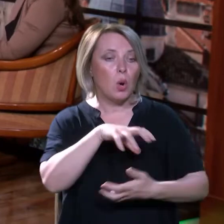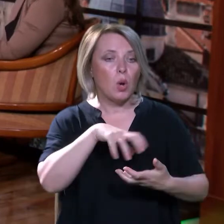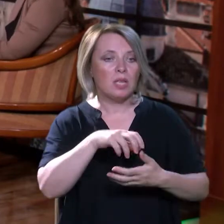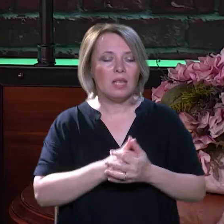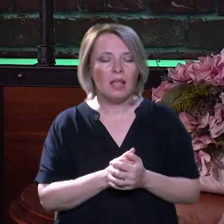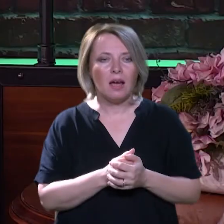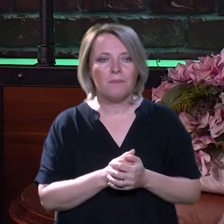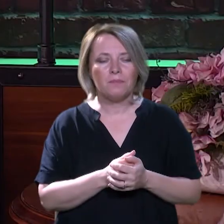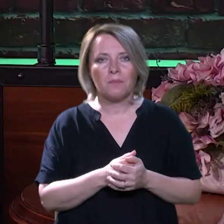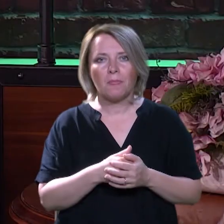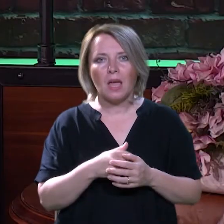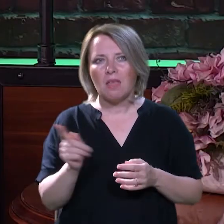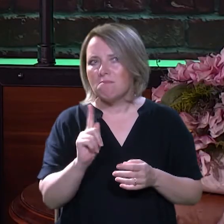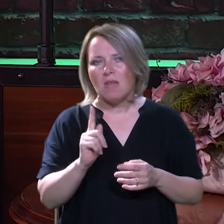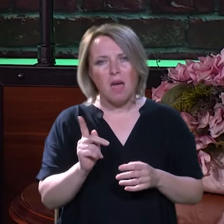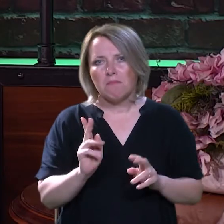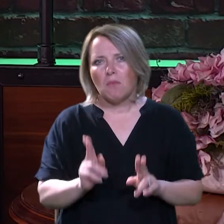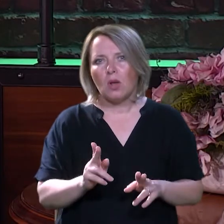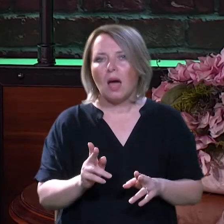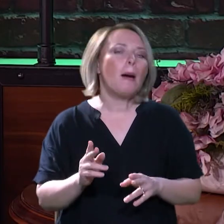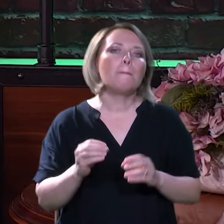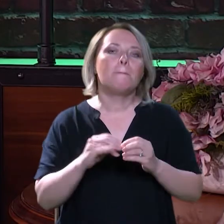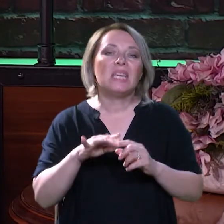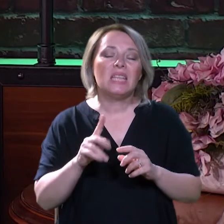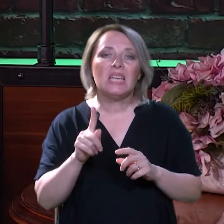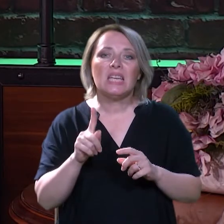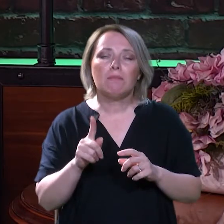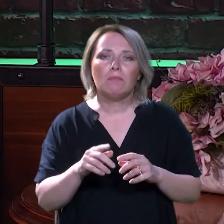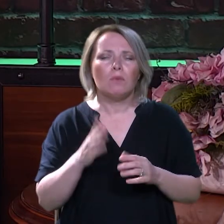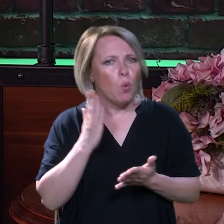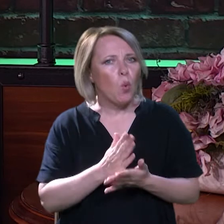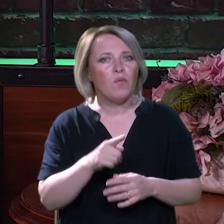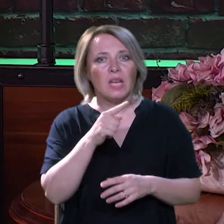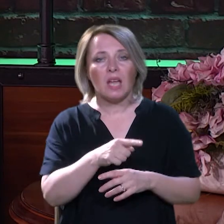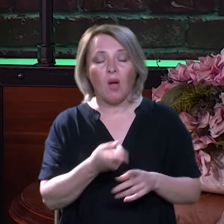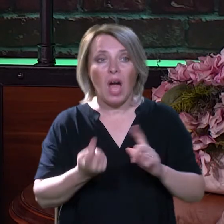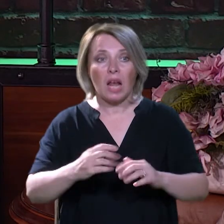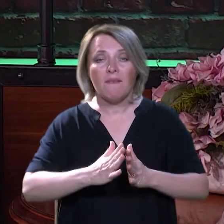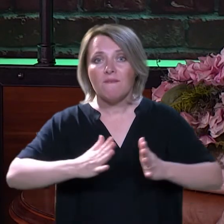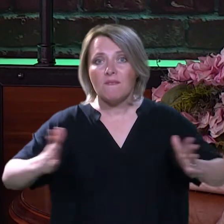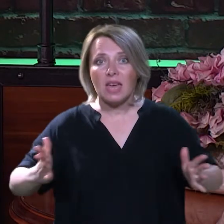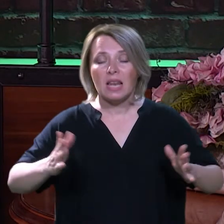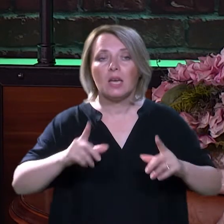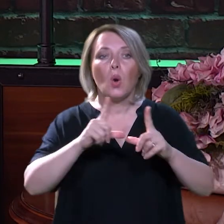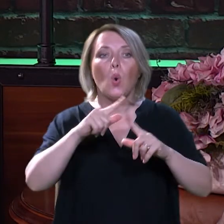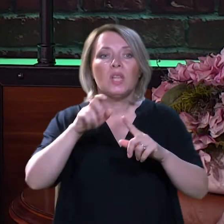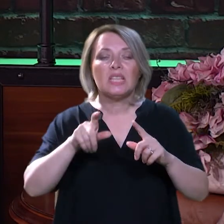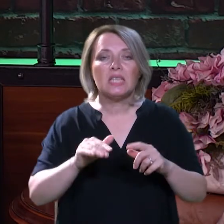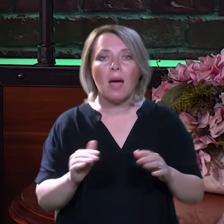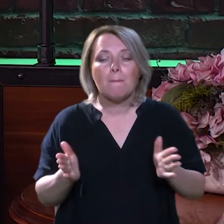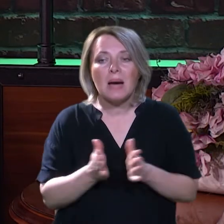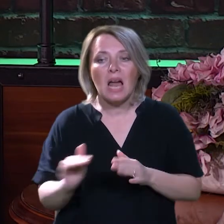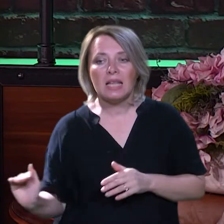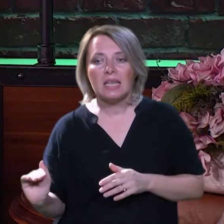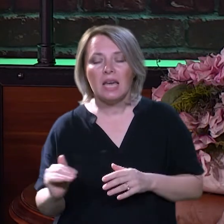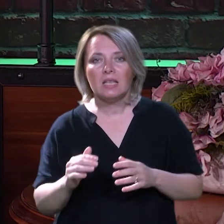roditelja? Pa ja bih rekla da ne mora to biti isključivo tako, ali veliki je utjecaj. Znači, mala